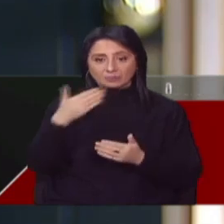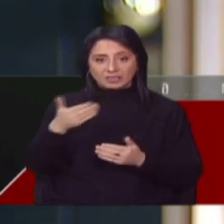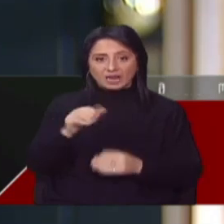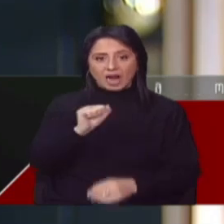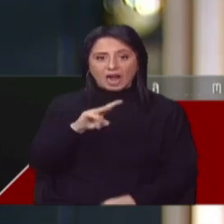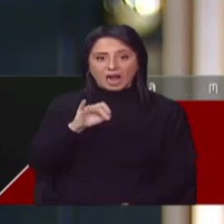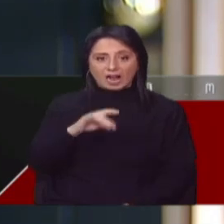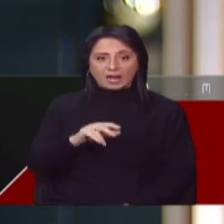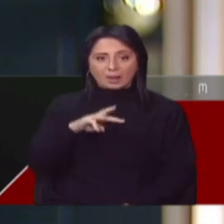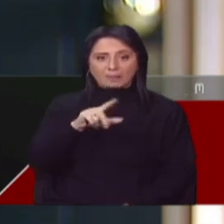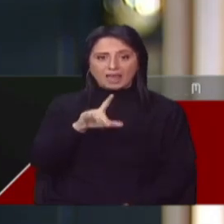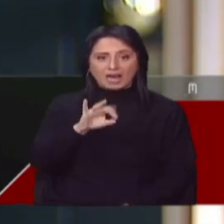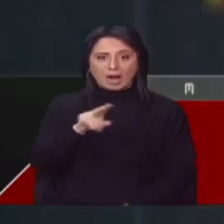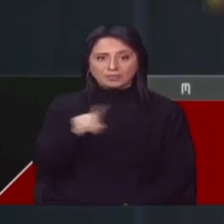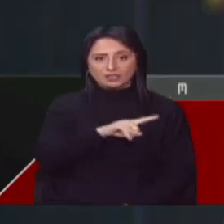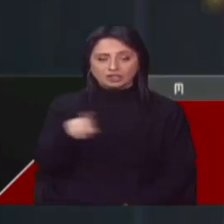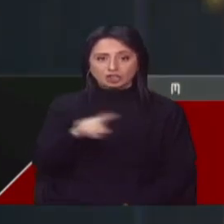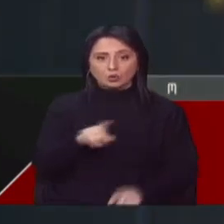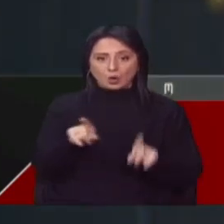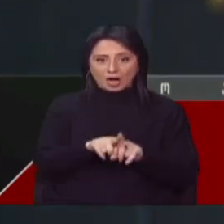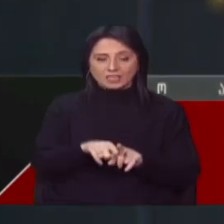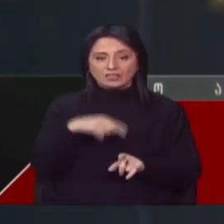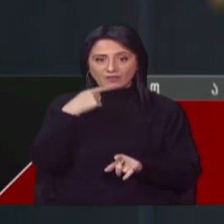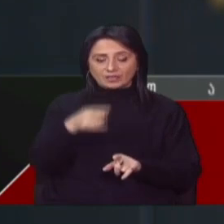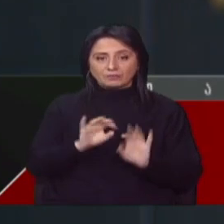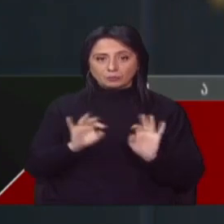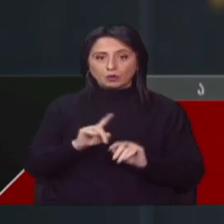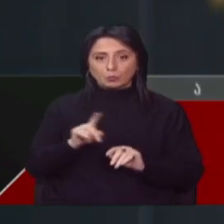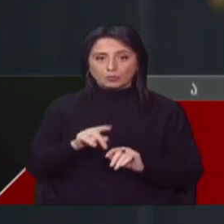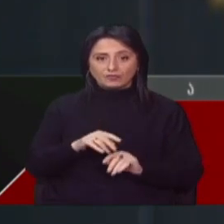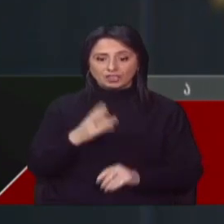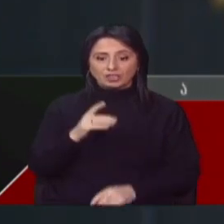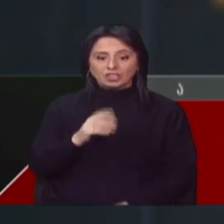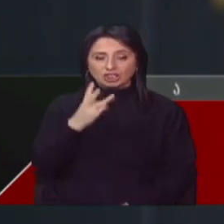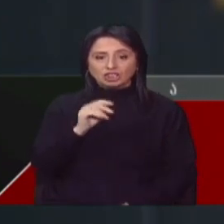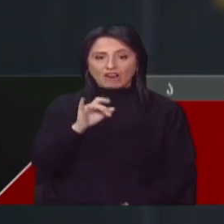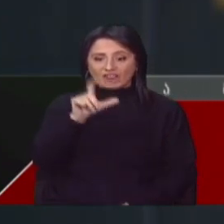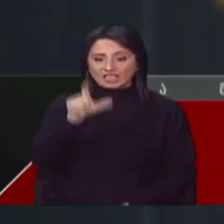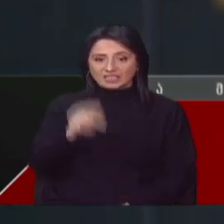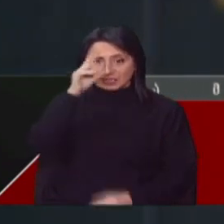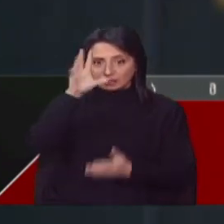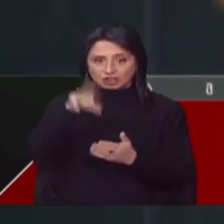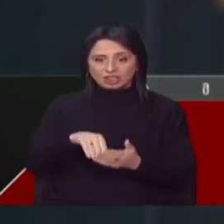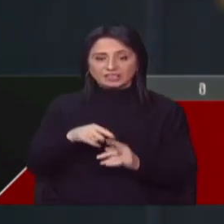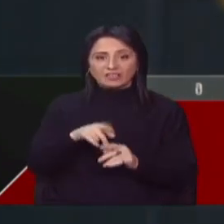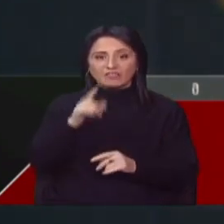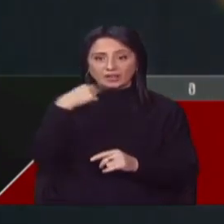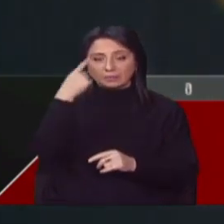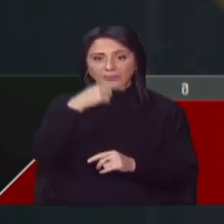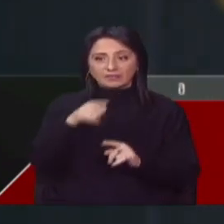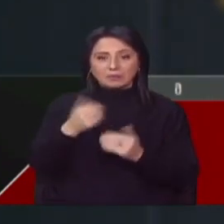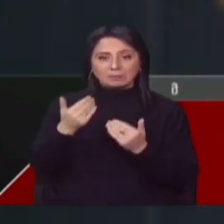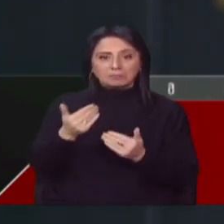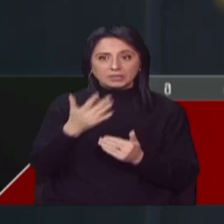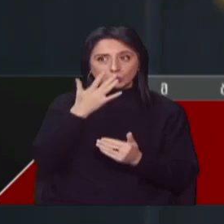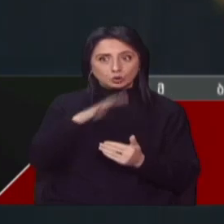ახალაიასა და ივანე მერაბიშვილს შორის. ასევე აღსანიშნავია, რომ როინ შავაძის პიროვნების შესწავლა გამომდინარეობდა თითქოს და